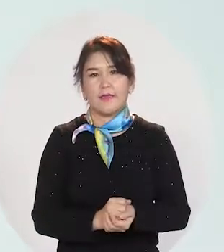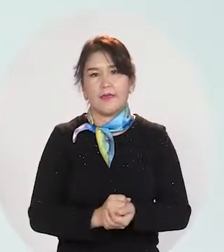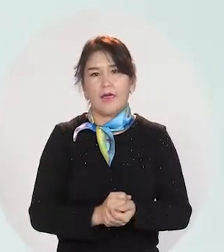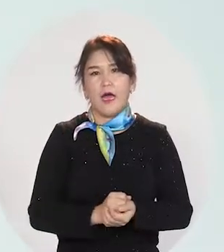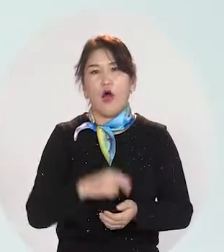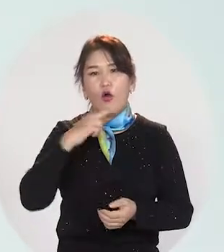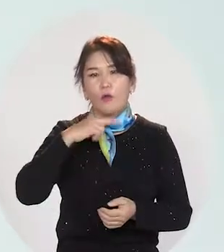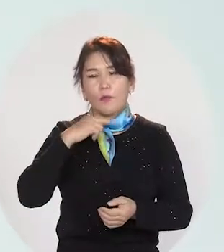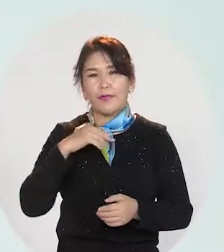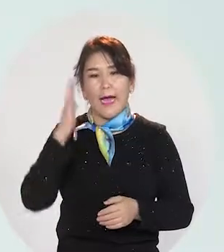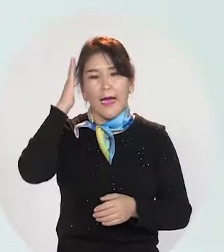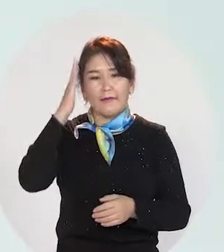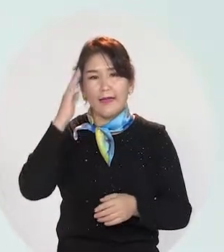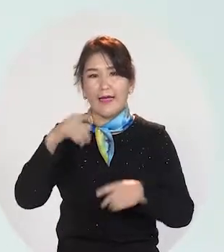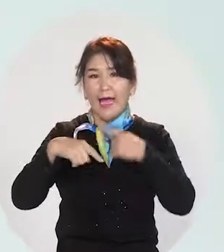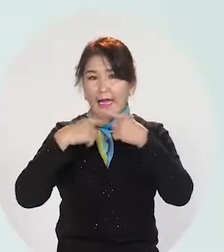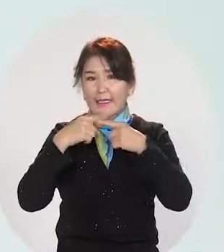төрхөөр диван дээр ингээ гівтчихэдэг.